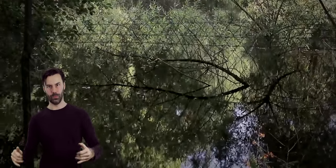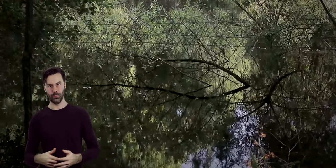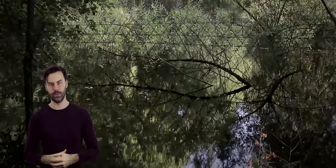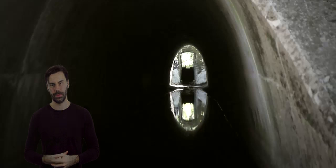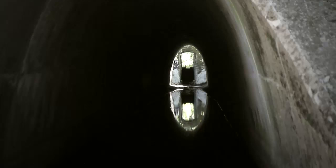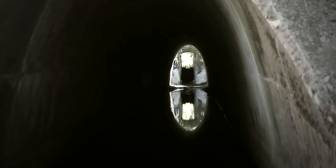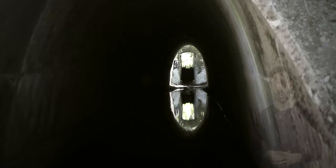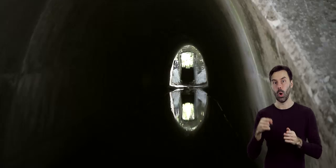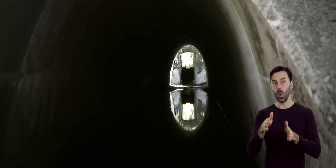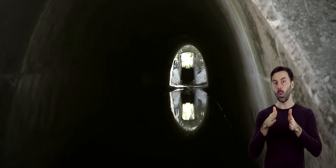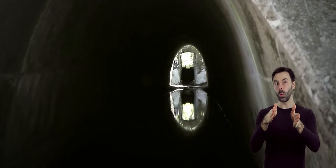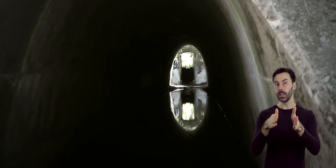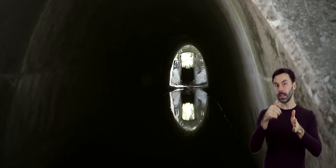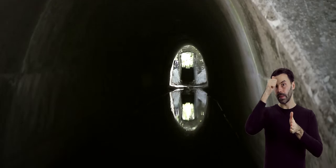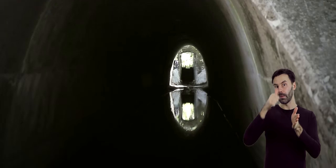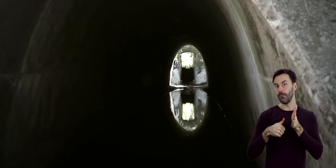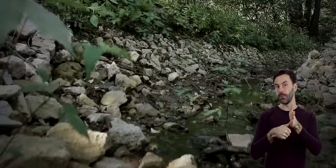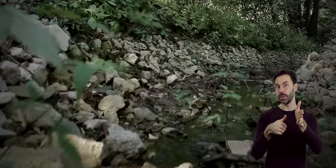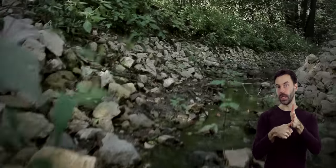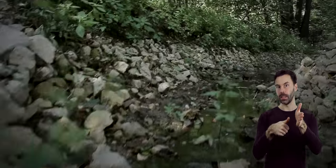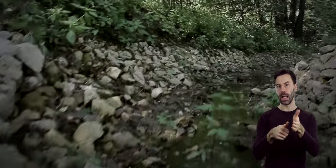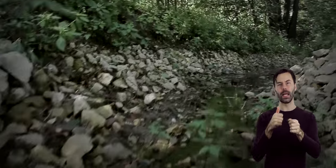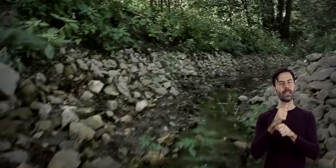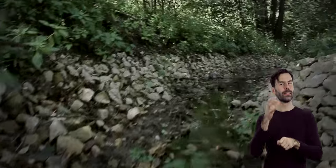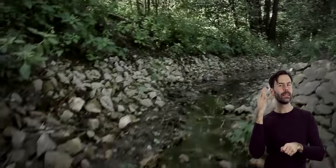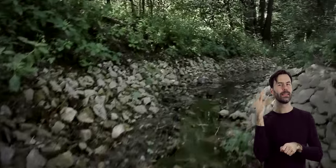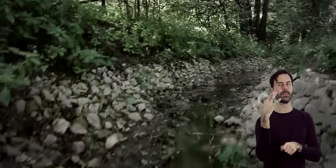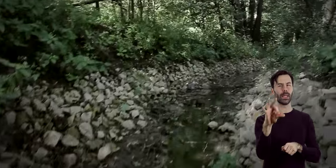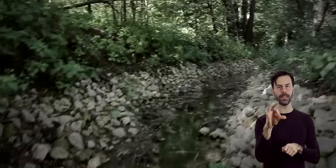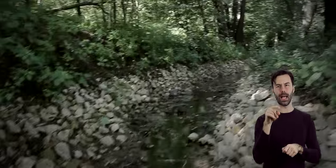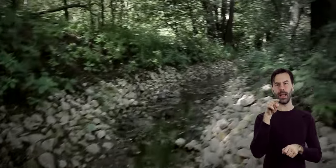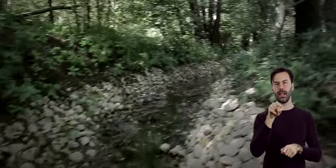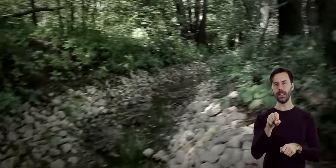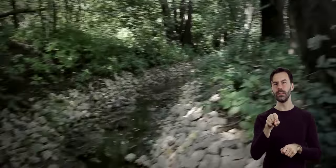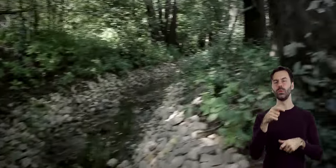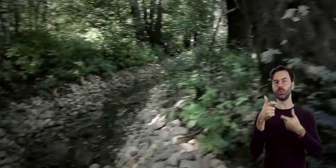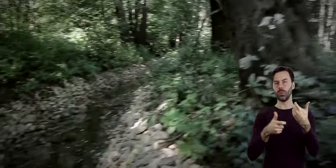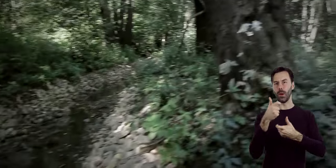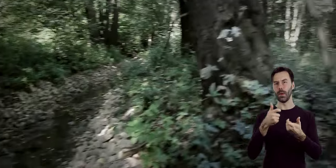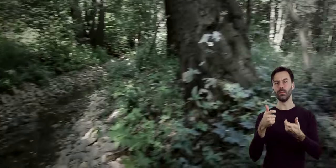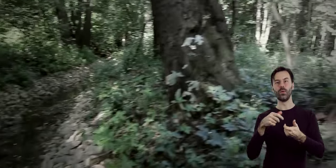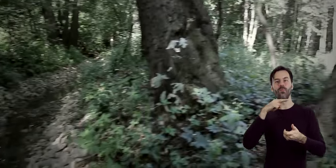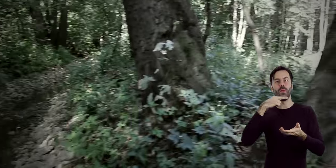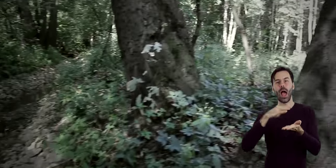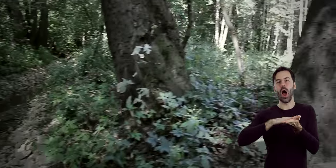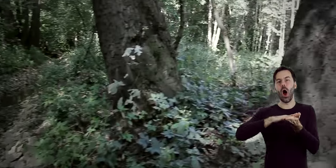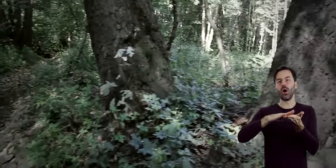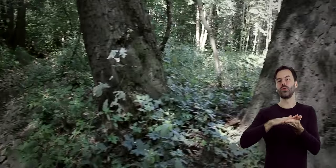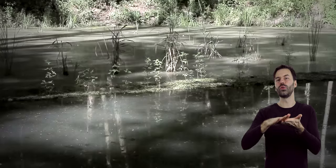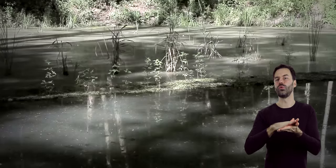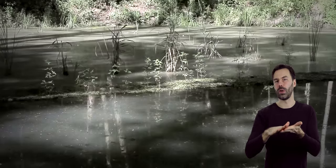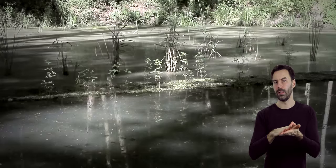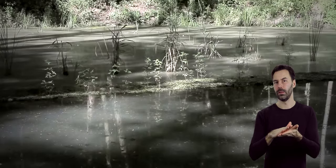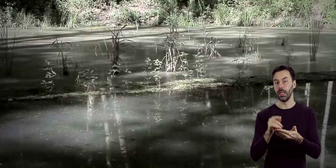zieleni. Przy ulicy Wycieczkowej umieszczono specjalne instalacje, które w naturalny sposób oczyszczają